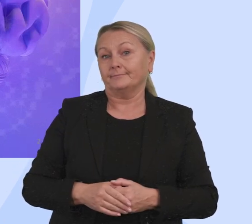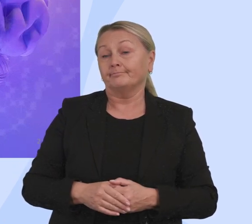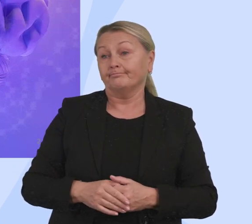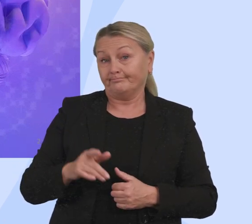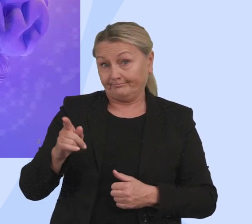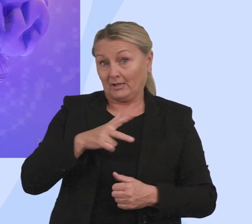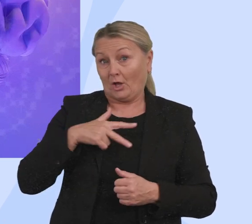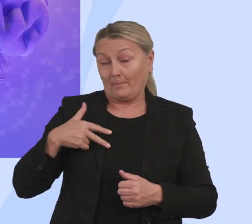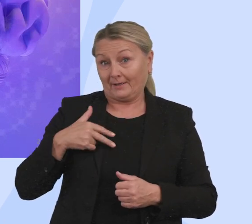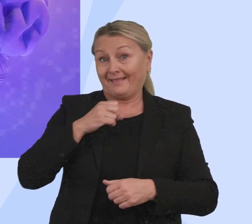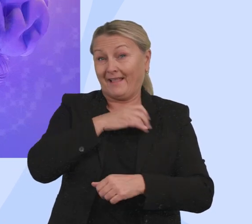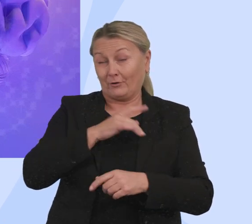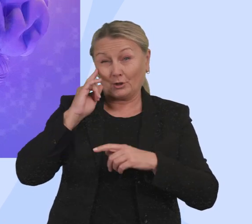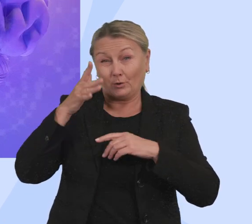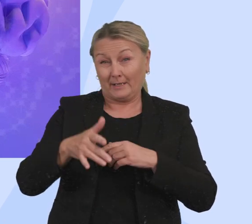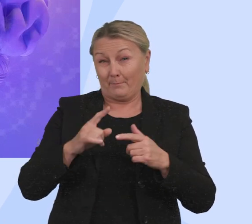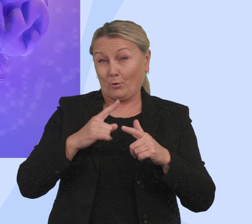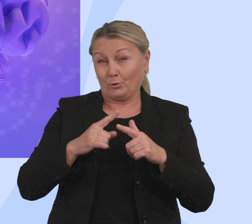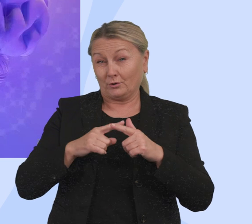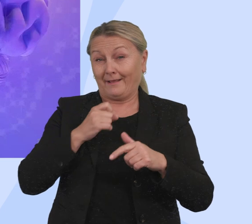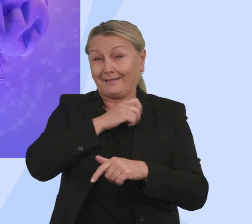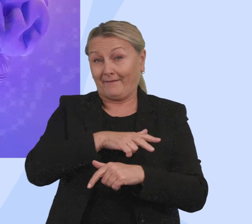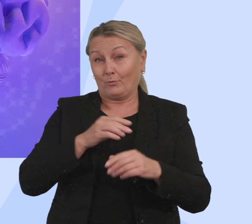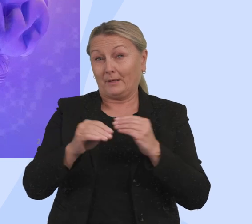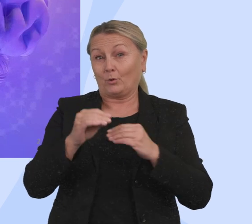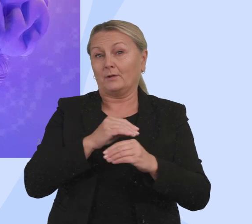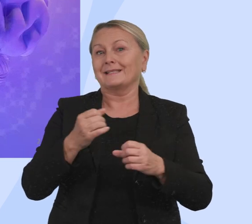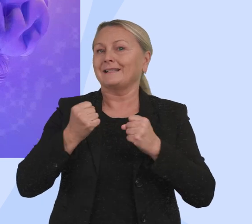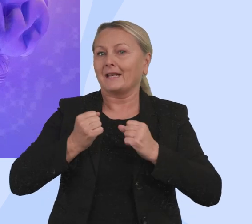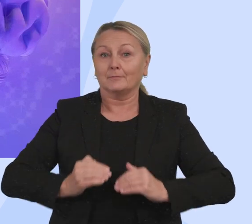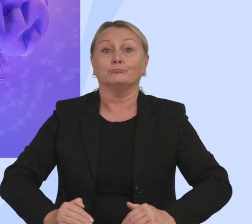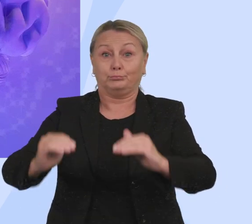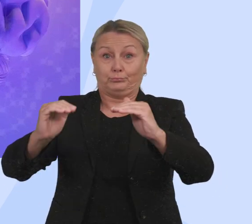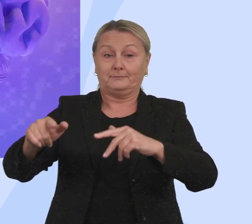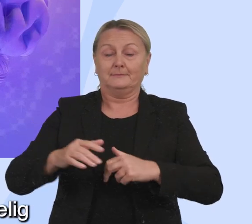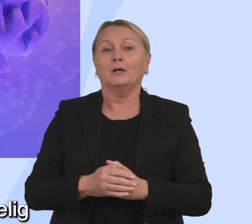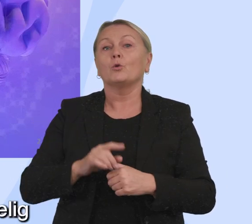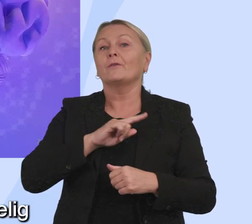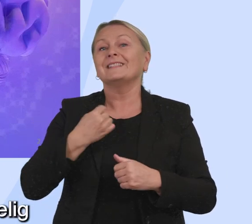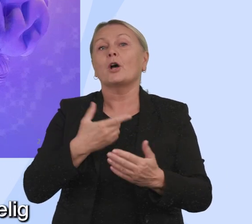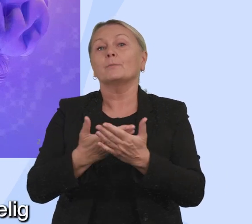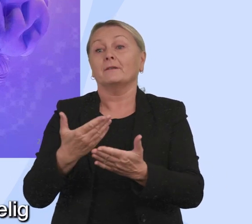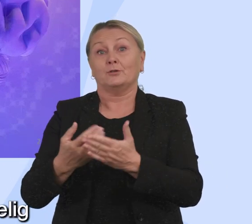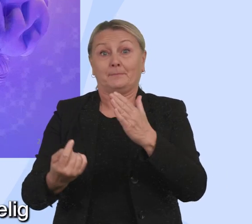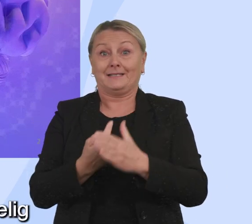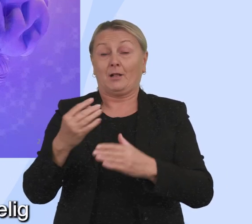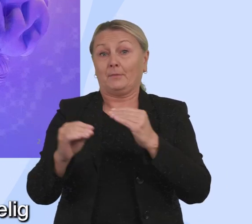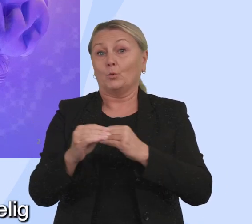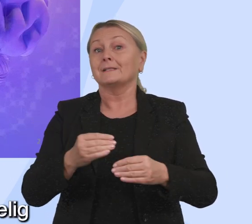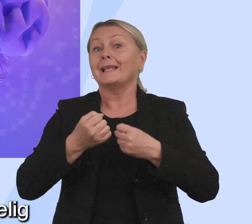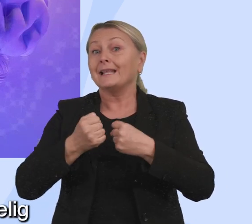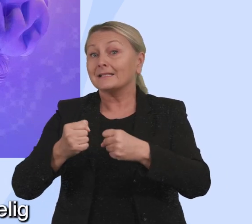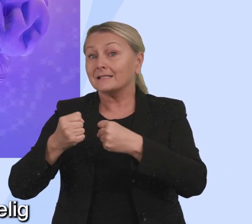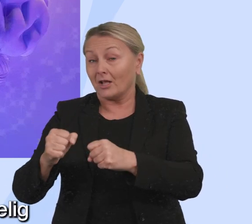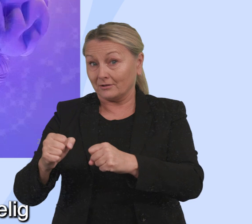i stærk fremmarch, når vi skal argumentere for specielt pædagogiske indsatser. Det føles lidt som om,